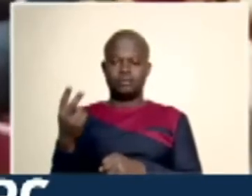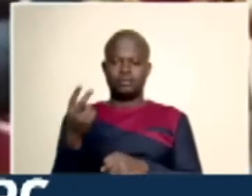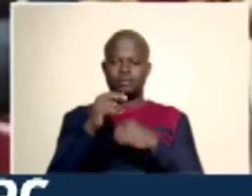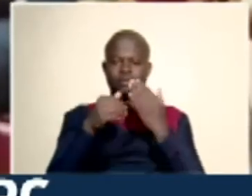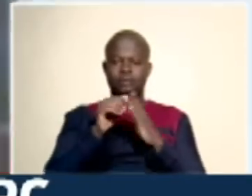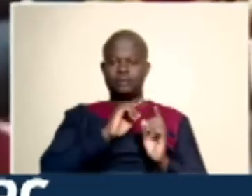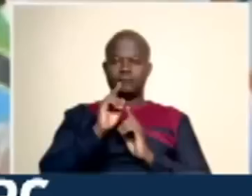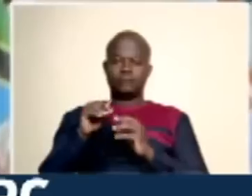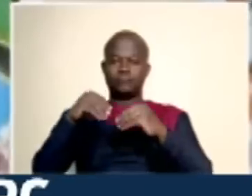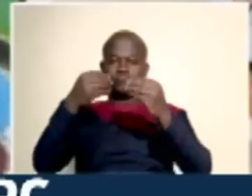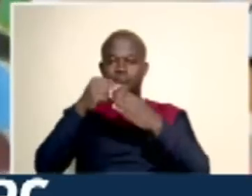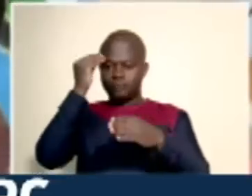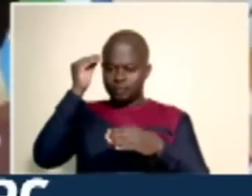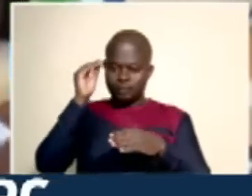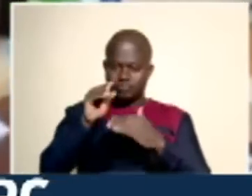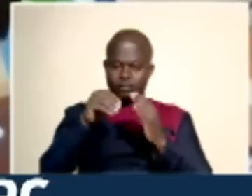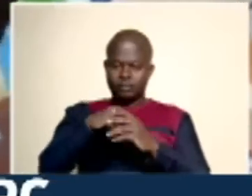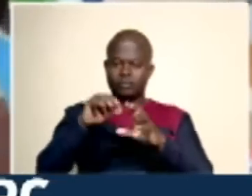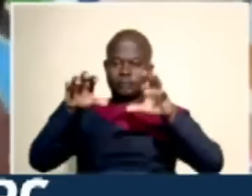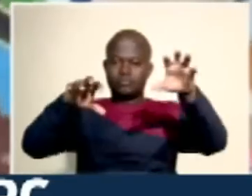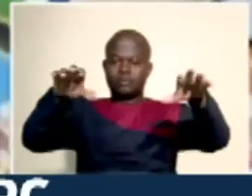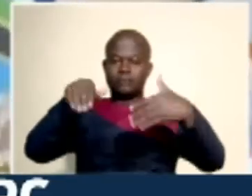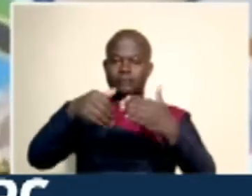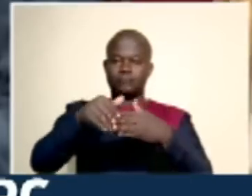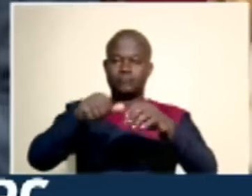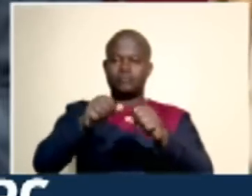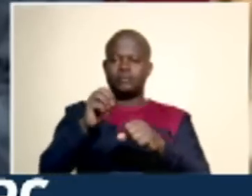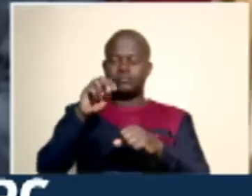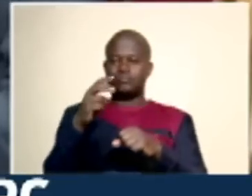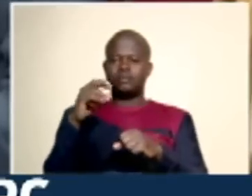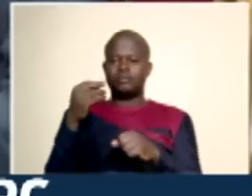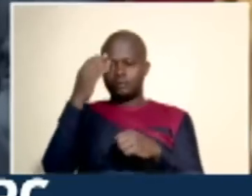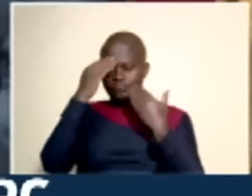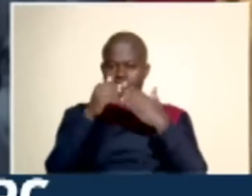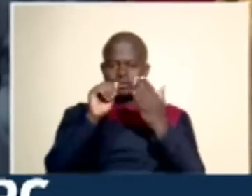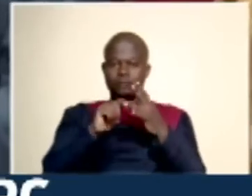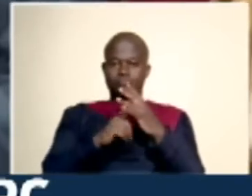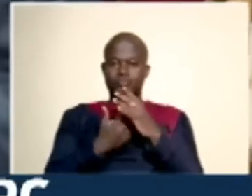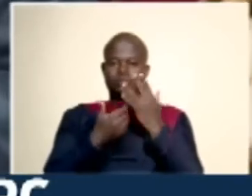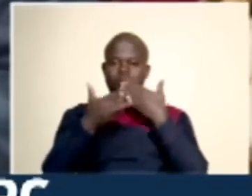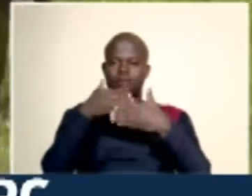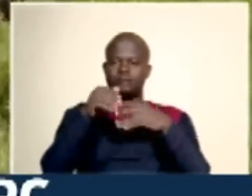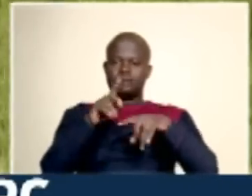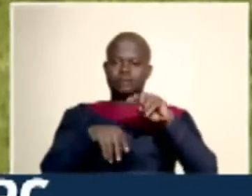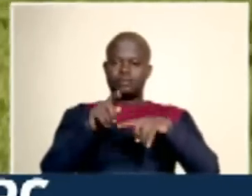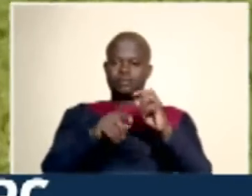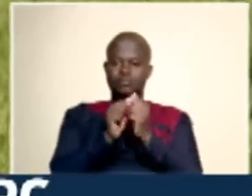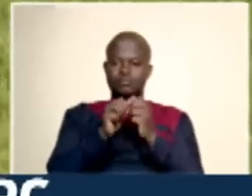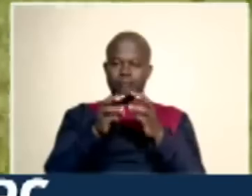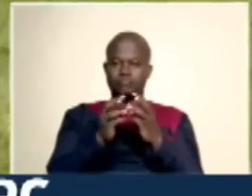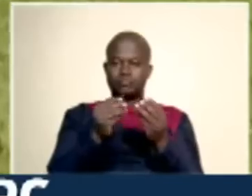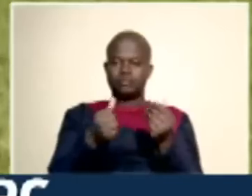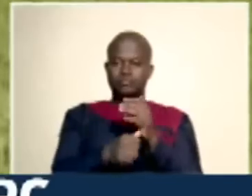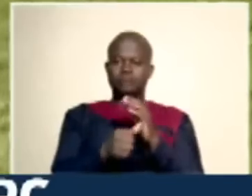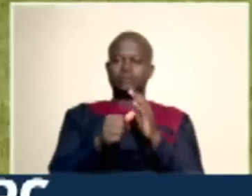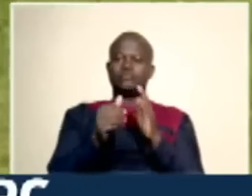Izo ngabo zahawe ubutumwa burimo kujya mu bice byigaruriwe na M23 kugira ngo hatangire ibiganiro bya politiki nk'igisubizo kirambye kuri